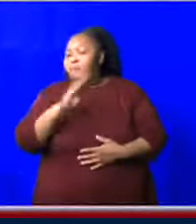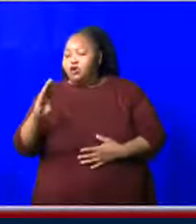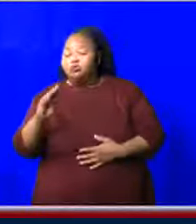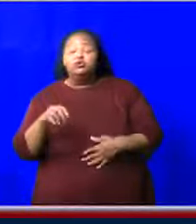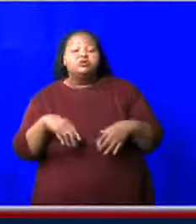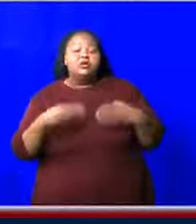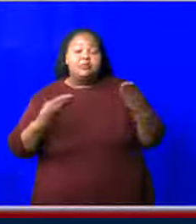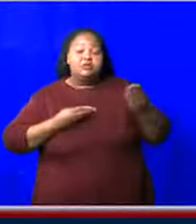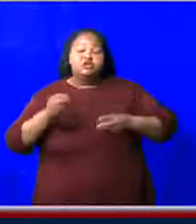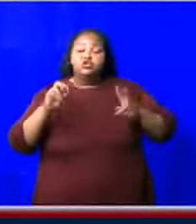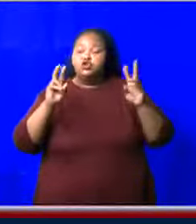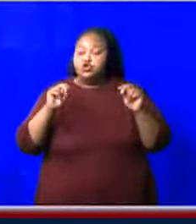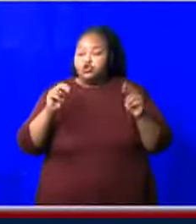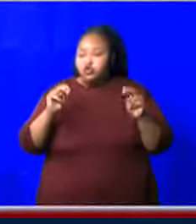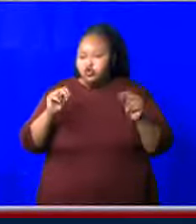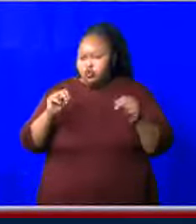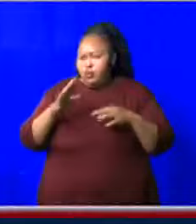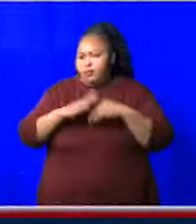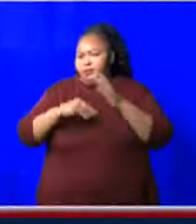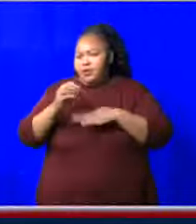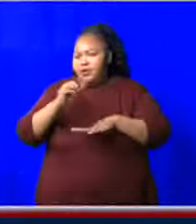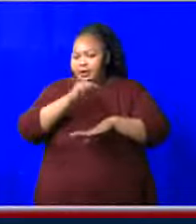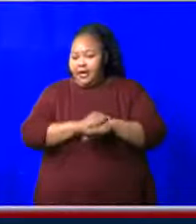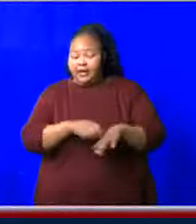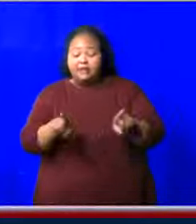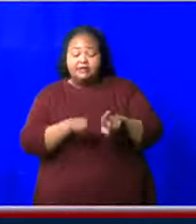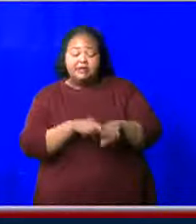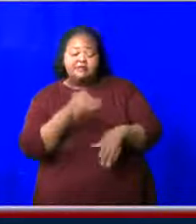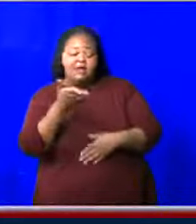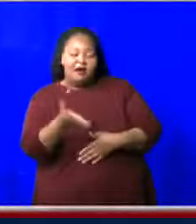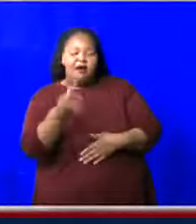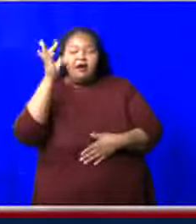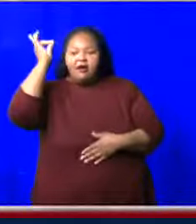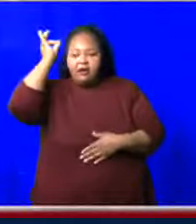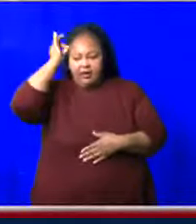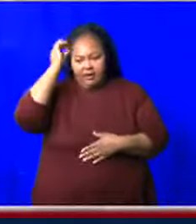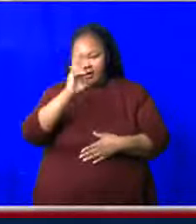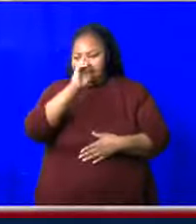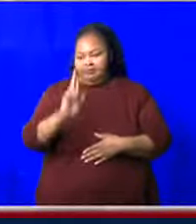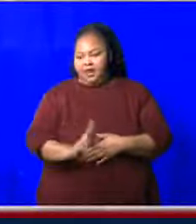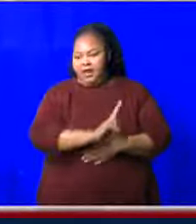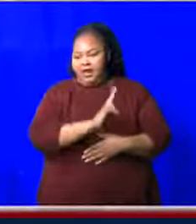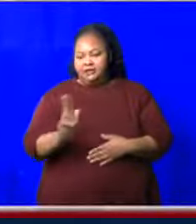Nakhona ke lapha ingwenyama ifike yabe seyiyawubusisa umsebenzi.